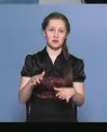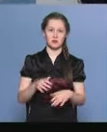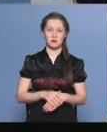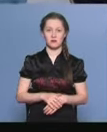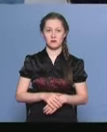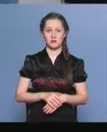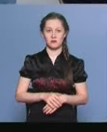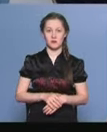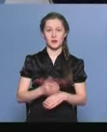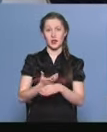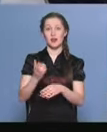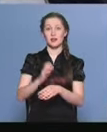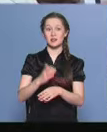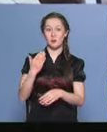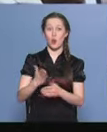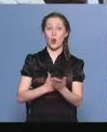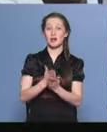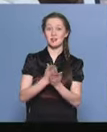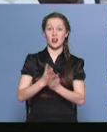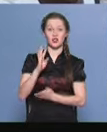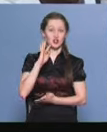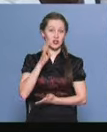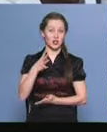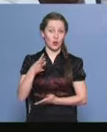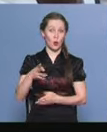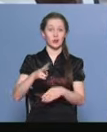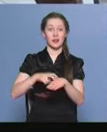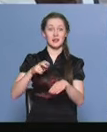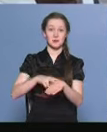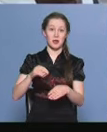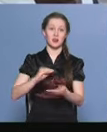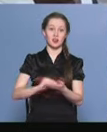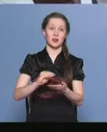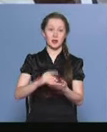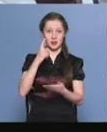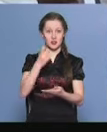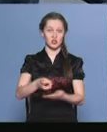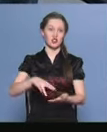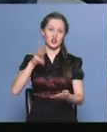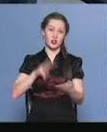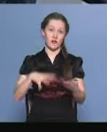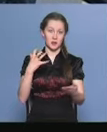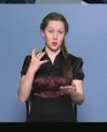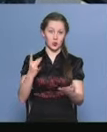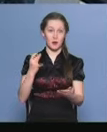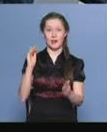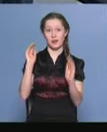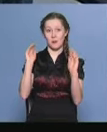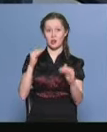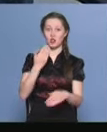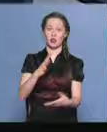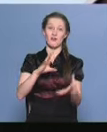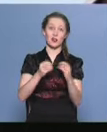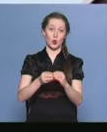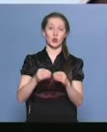Горе водителю маршрутки, чей стаж вождения 4 года, инспекторы ГИБДД выписали административный штраф 500 рублей. На прощание тот обещал